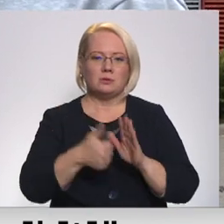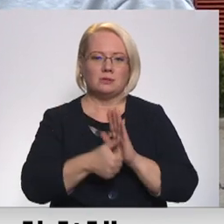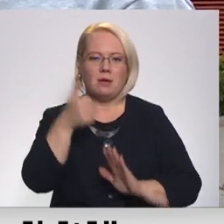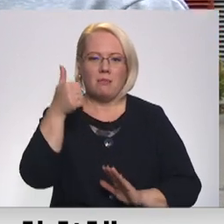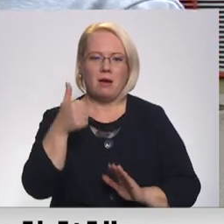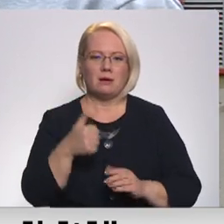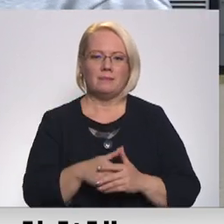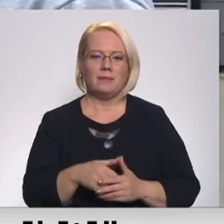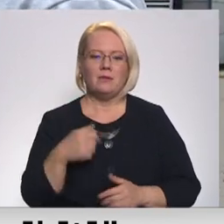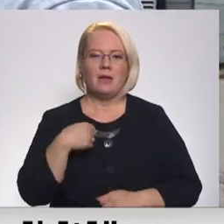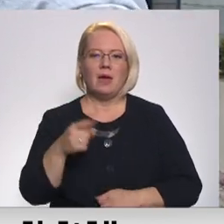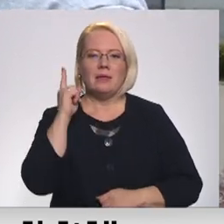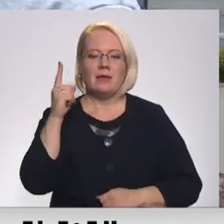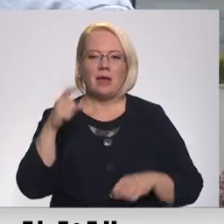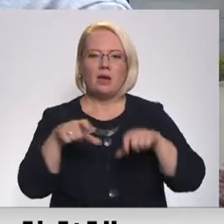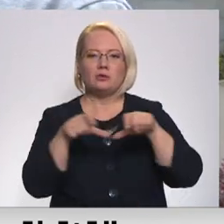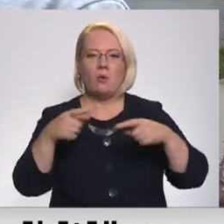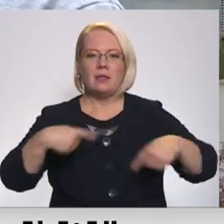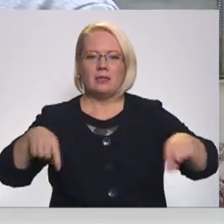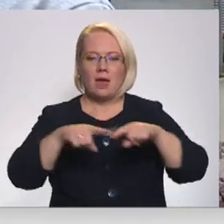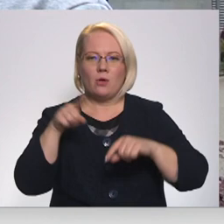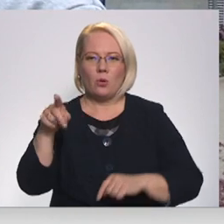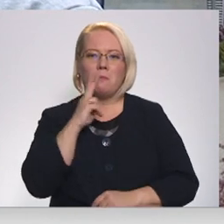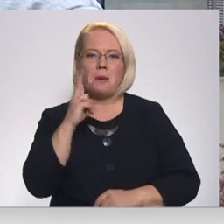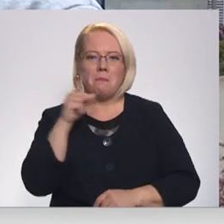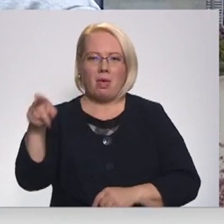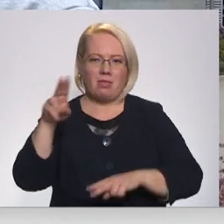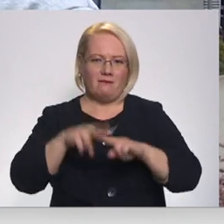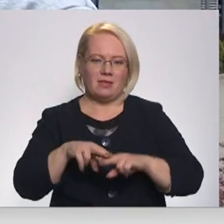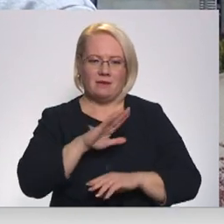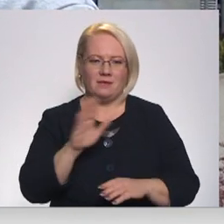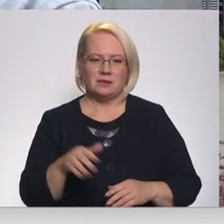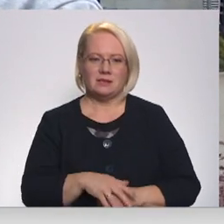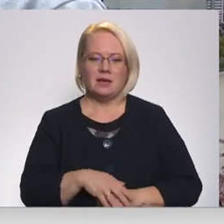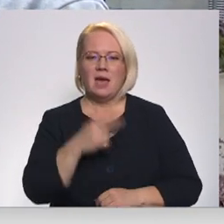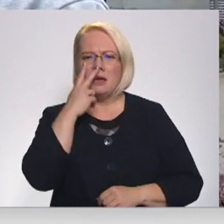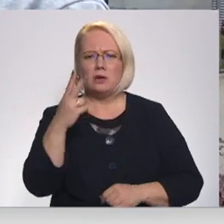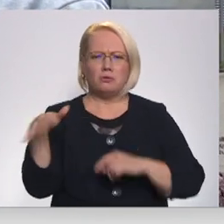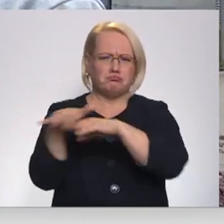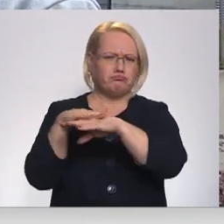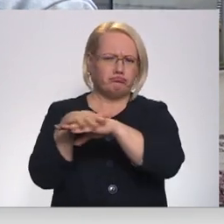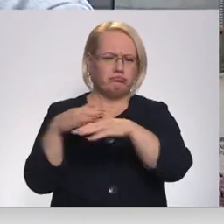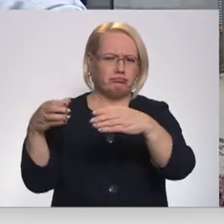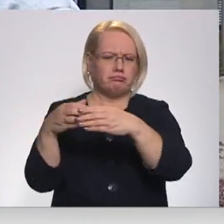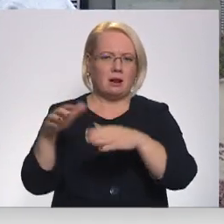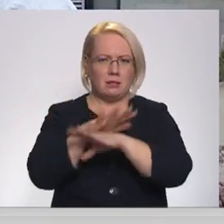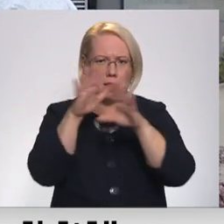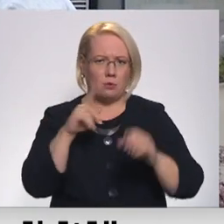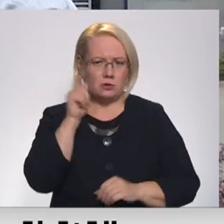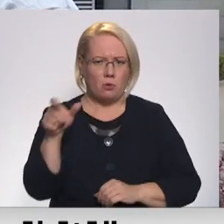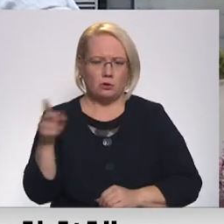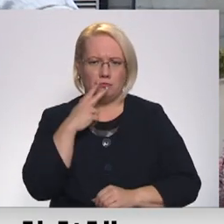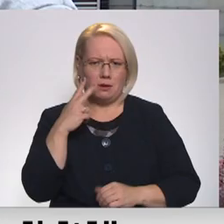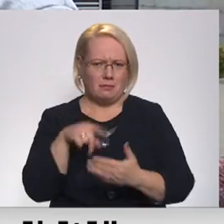skolas teritoriju tikai. Nu, te tā ir pīpētā. Tā ir norādīta vieta. Es skatos, jūs tur daudz esat. Tas nozīmē, ka daudz jauniešu smēķē?